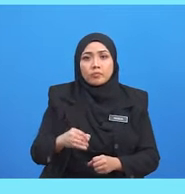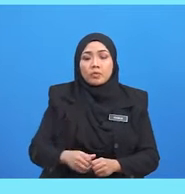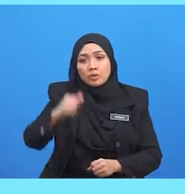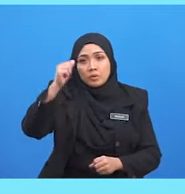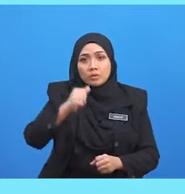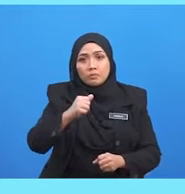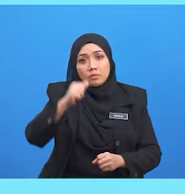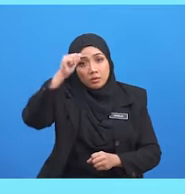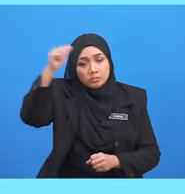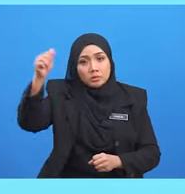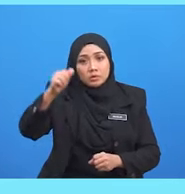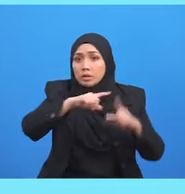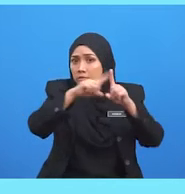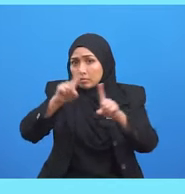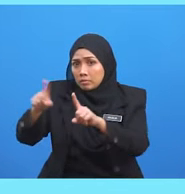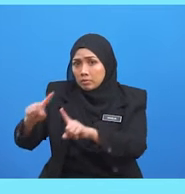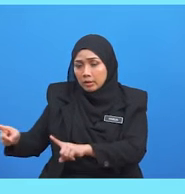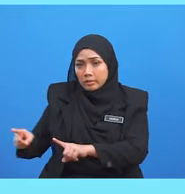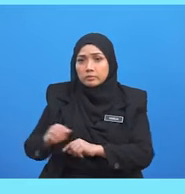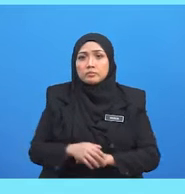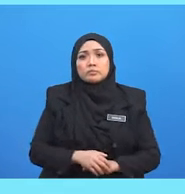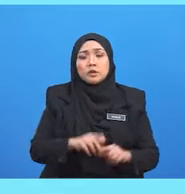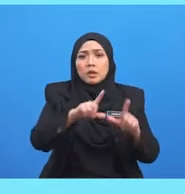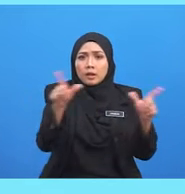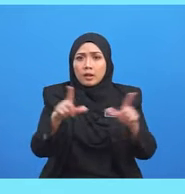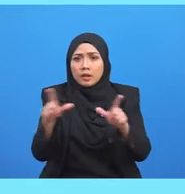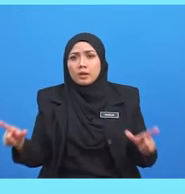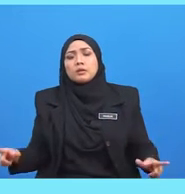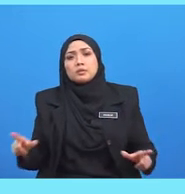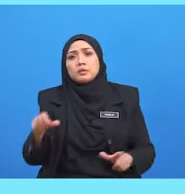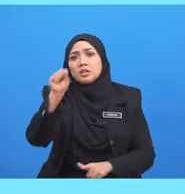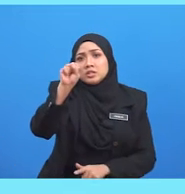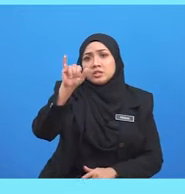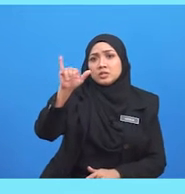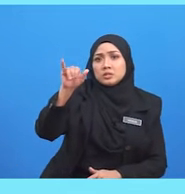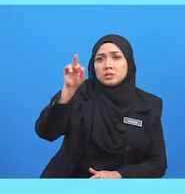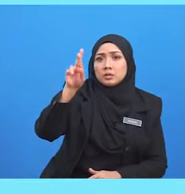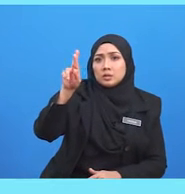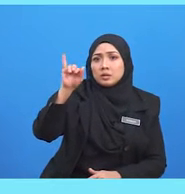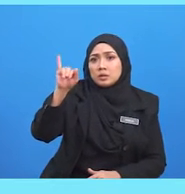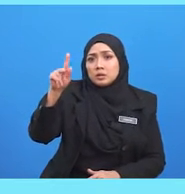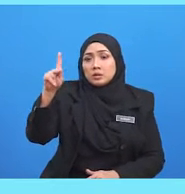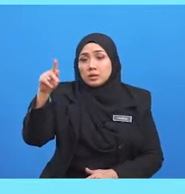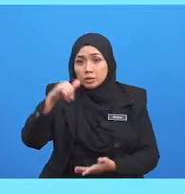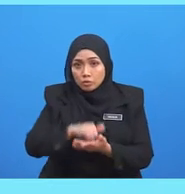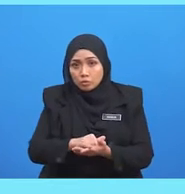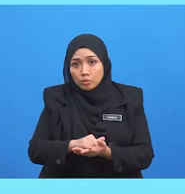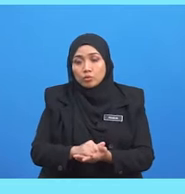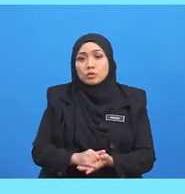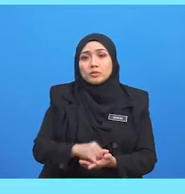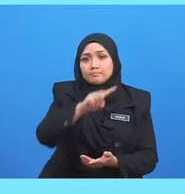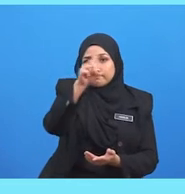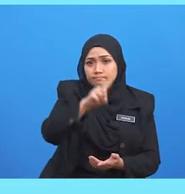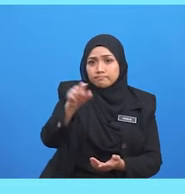taala dengan sesuatu yang lain. Sesungguhnya perbuatan syirik itu adalah satu kezaliman yang